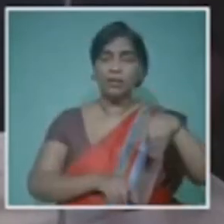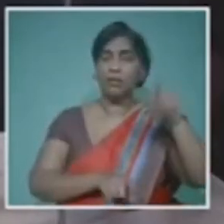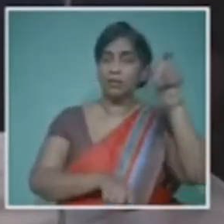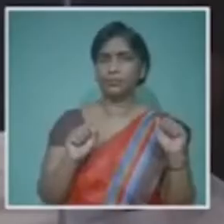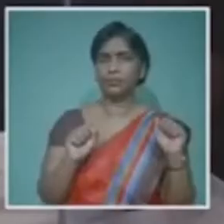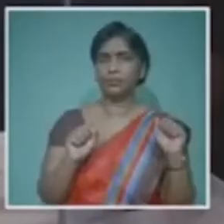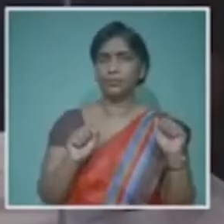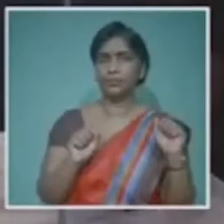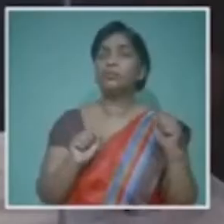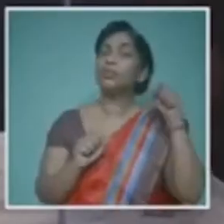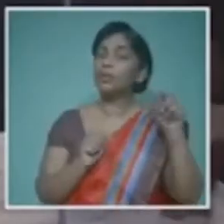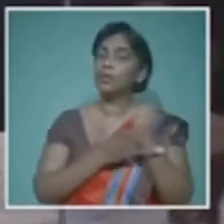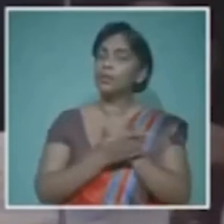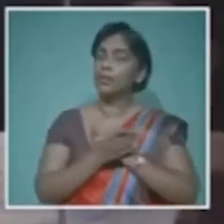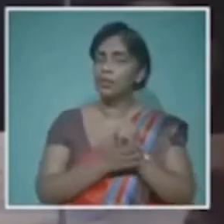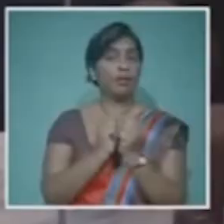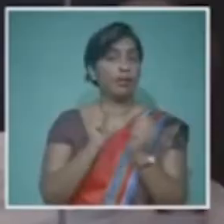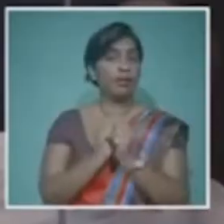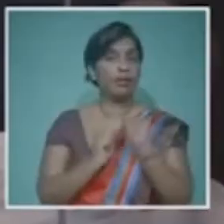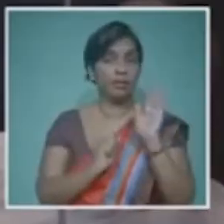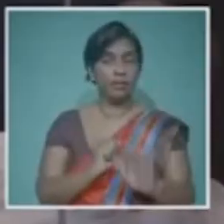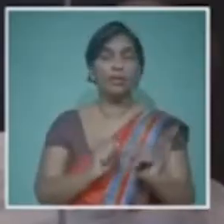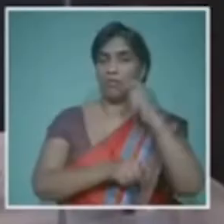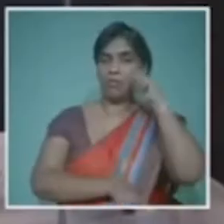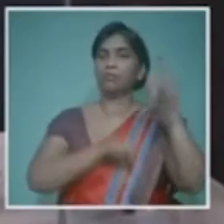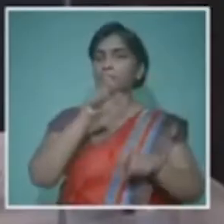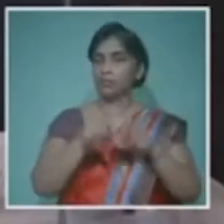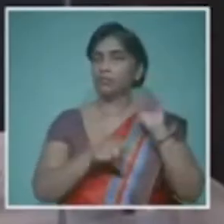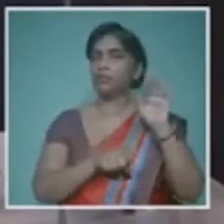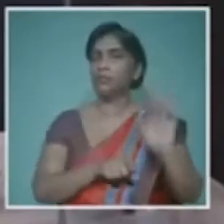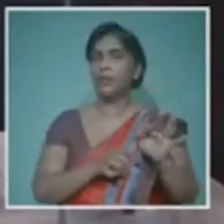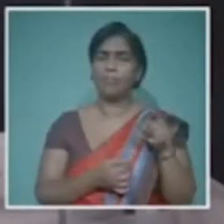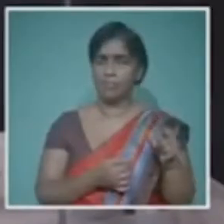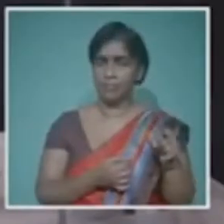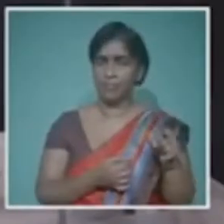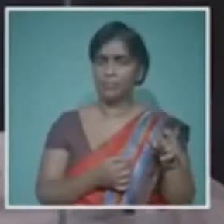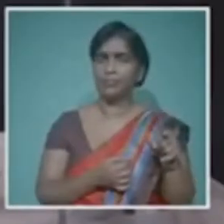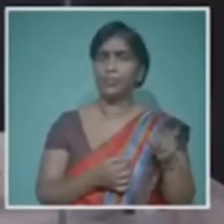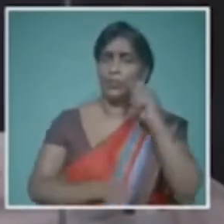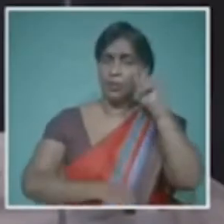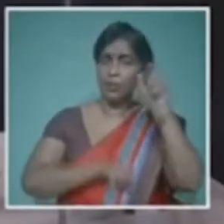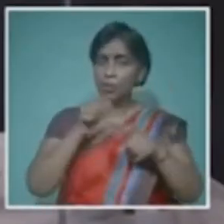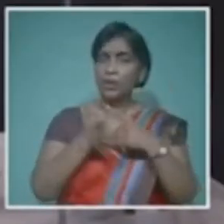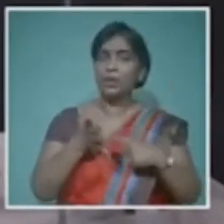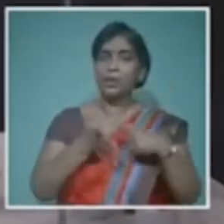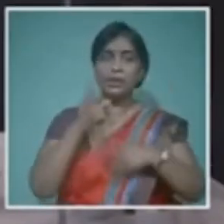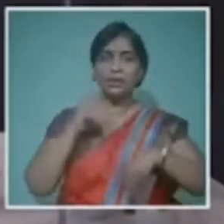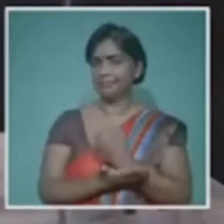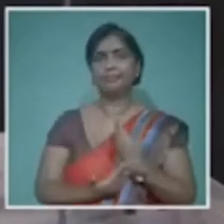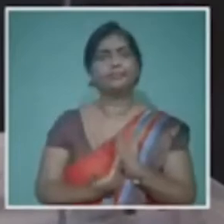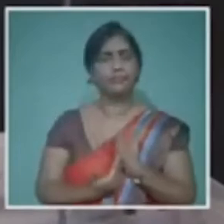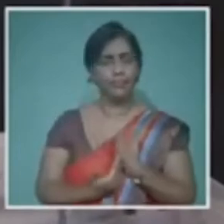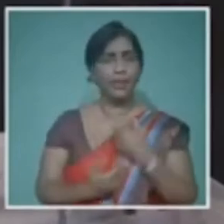නියෝජිතයන් නැහැ. ඒ සියලු කටයුතු කරන්නේ නිලධාරීන්. ඒක ප්‍රජාතන්ත්‍රවාදය. ජනතාවගේ ඡන්දය අපි උදුරාගෙන